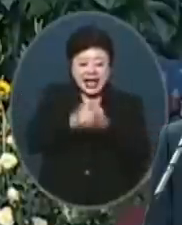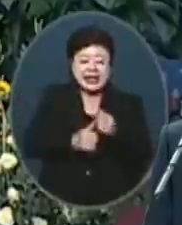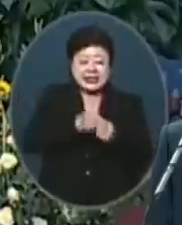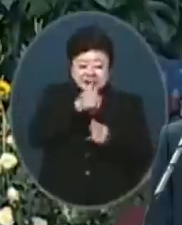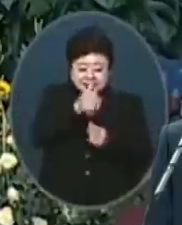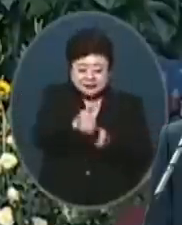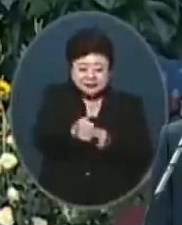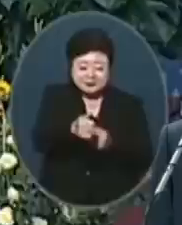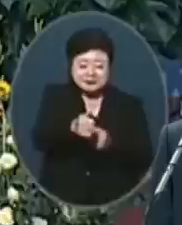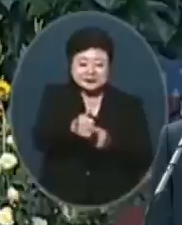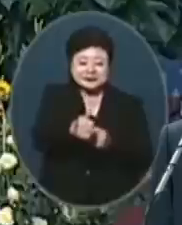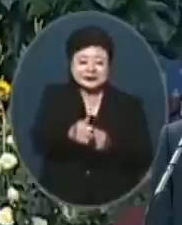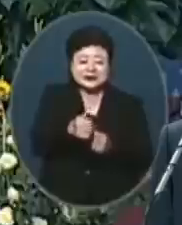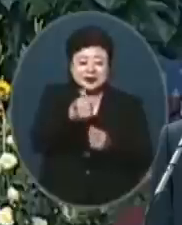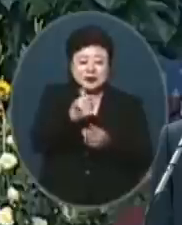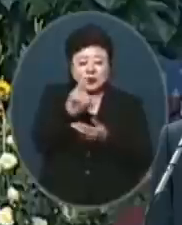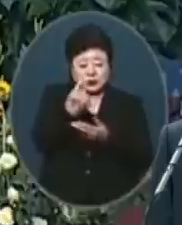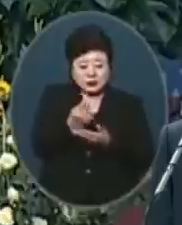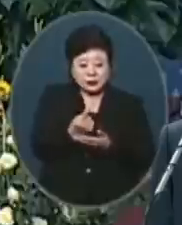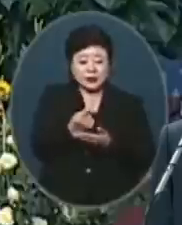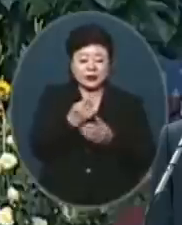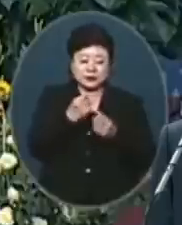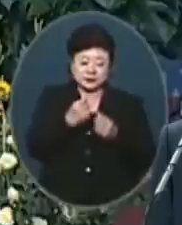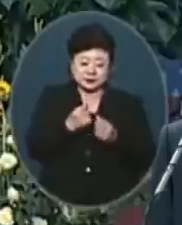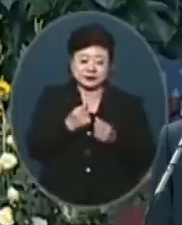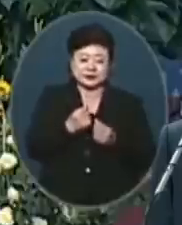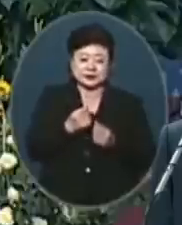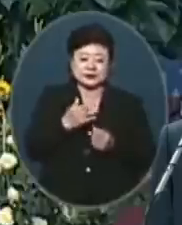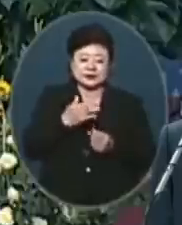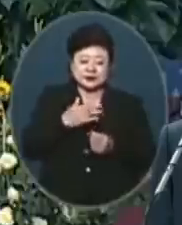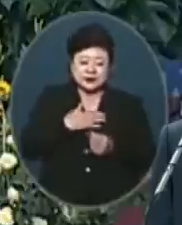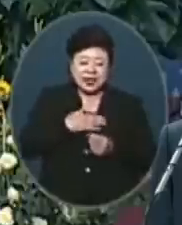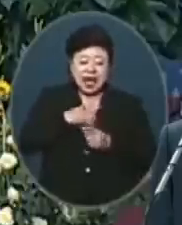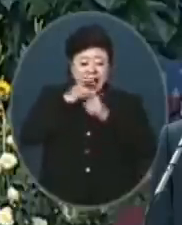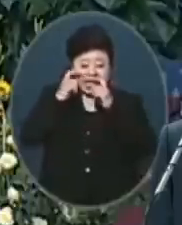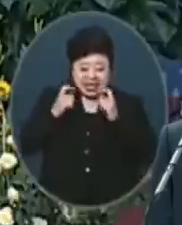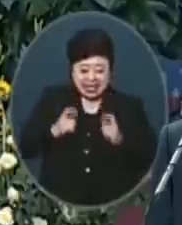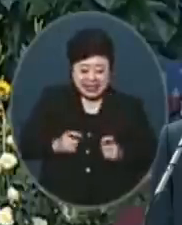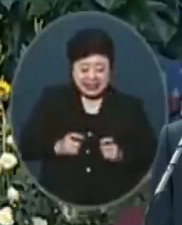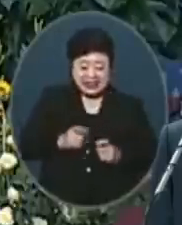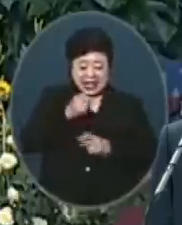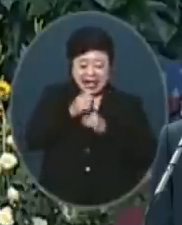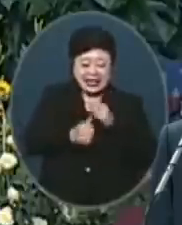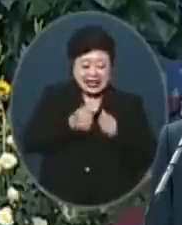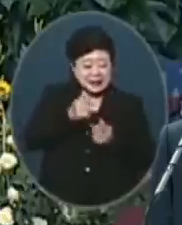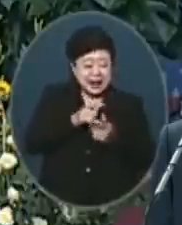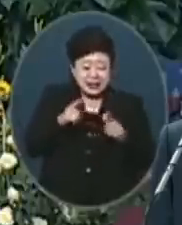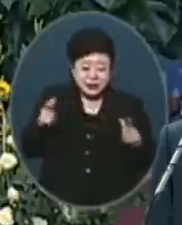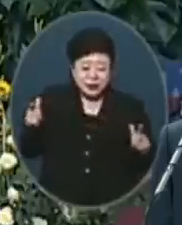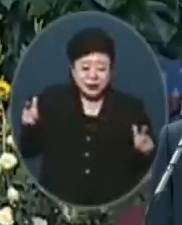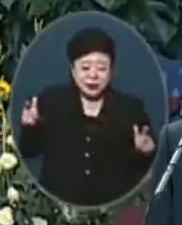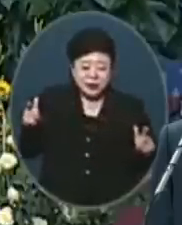하나님을 무엇이도 나 개인적인 하나님이 아니라